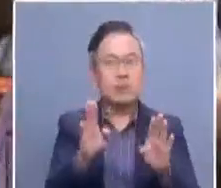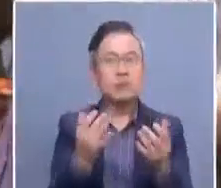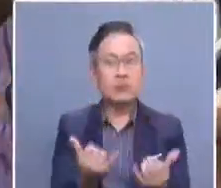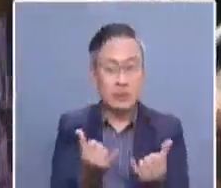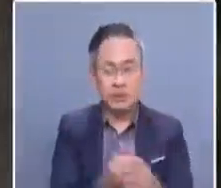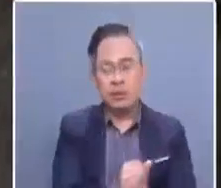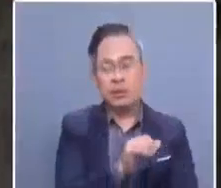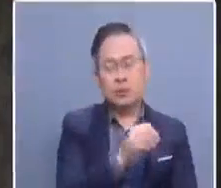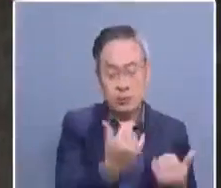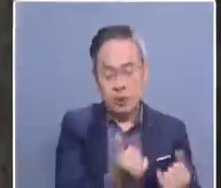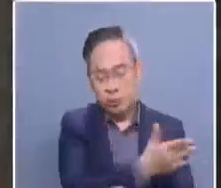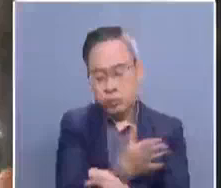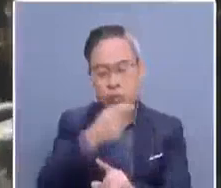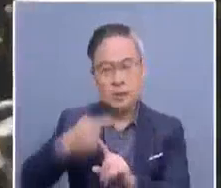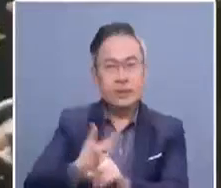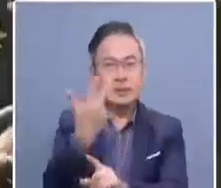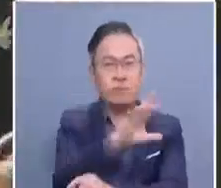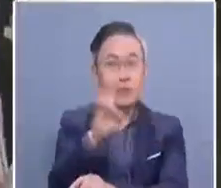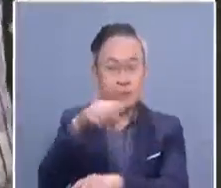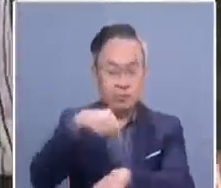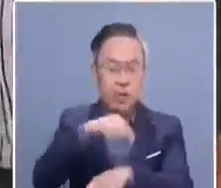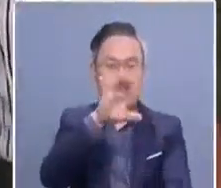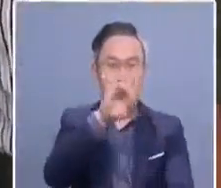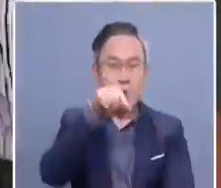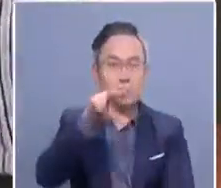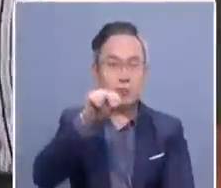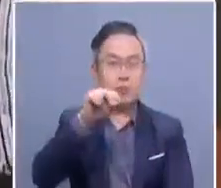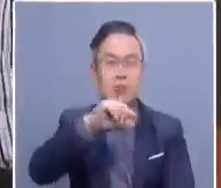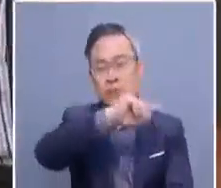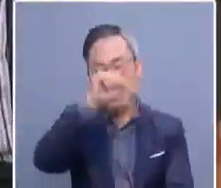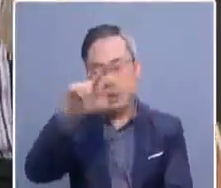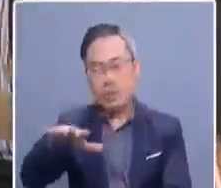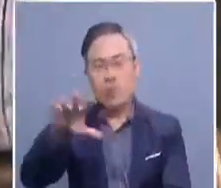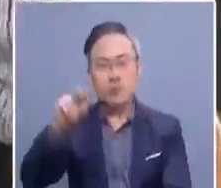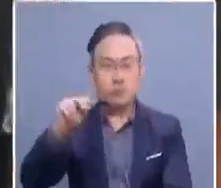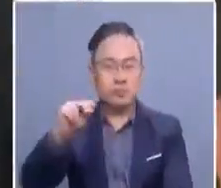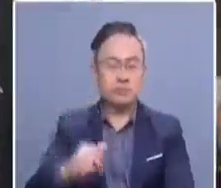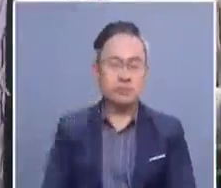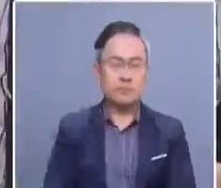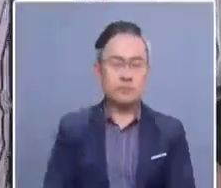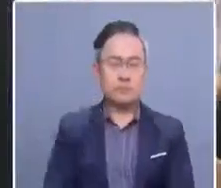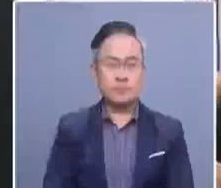วันที่7มีนาคมเวลาตั้งแต่8โมงครึ่งครับถึง17:30 นฮะ